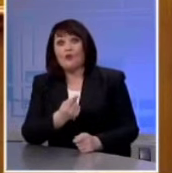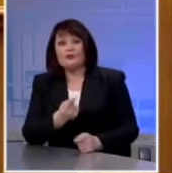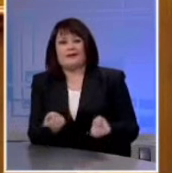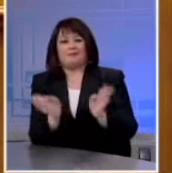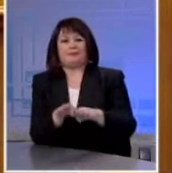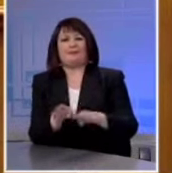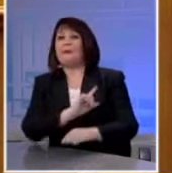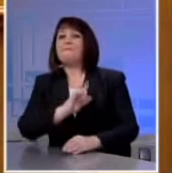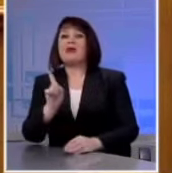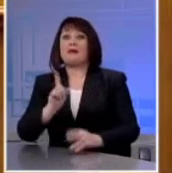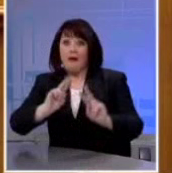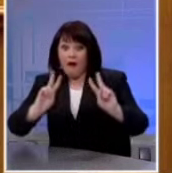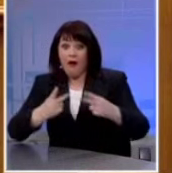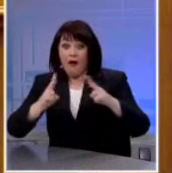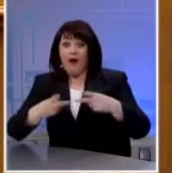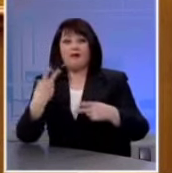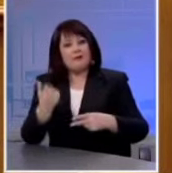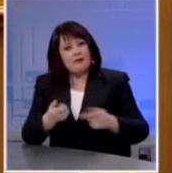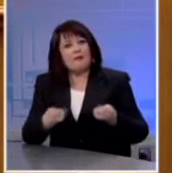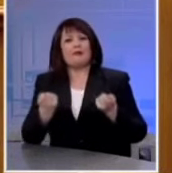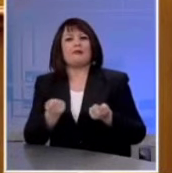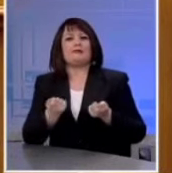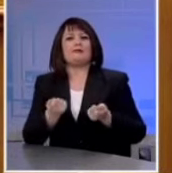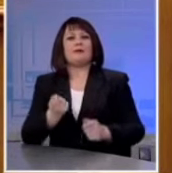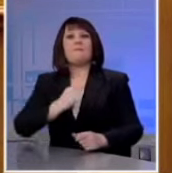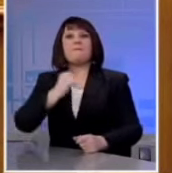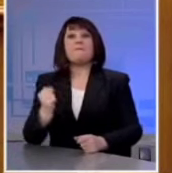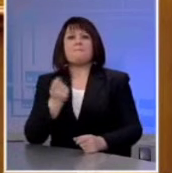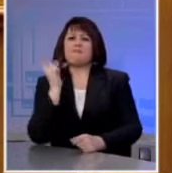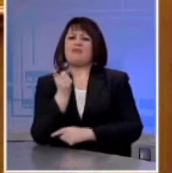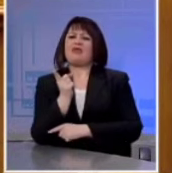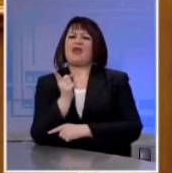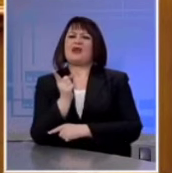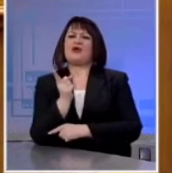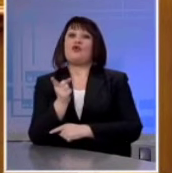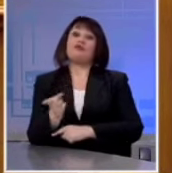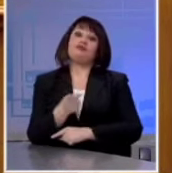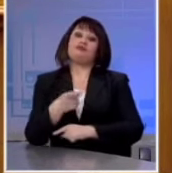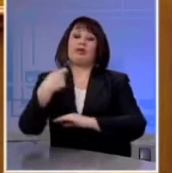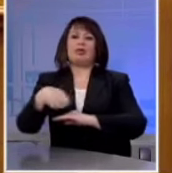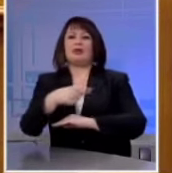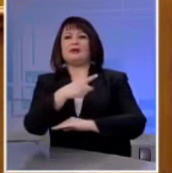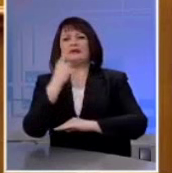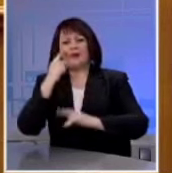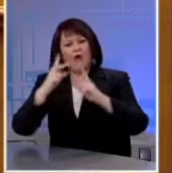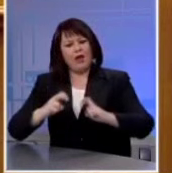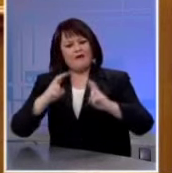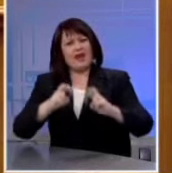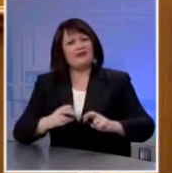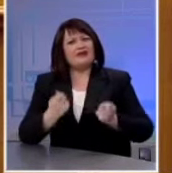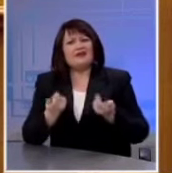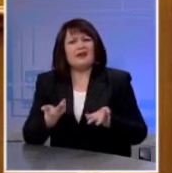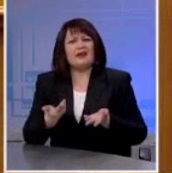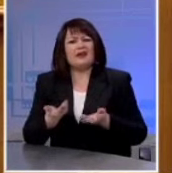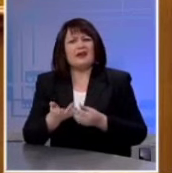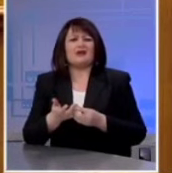συγκαλύπτεται και να παίρνει το δρόμο της πειθαρχικής και δικαστικής διερεύνησης